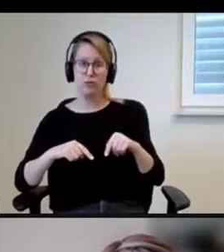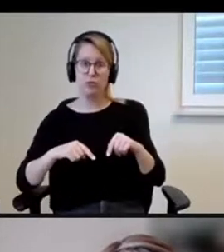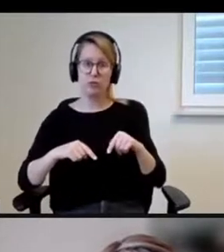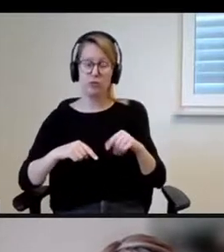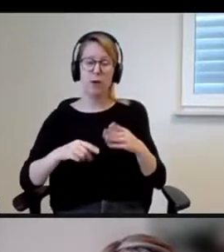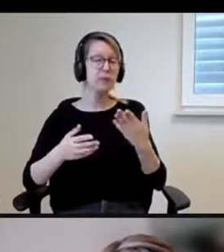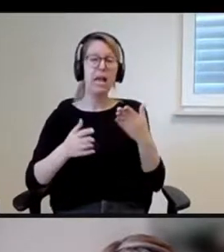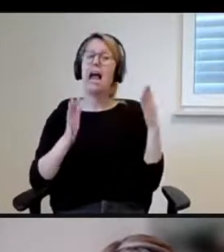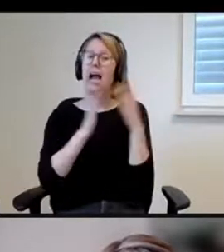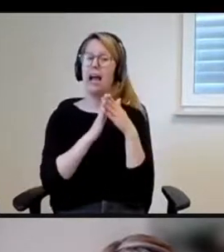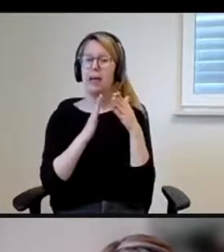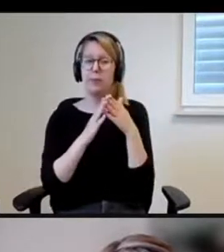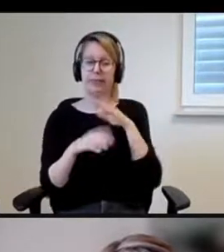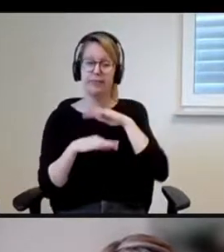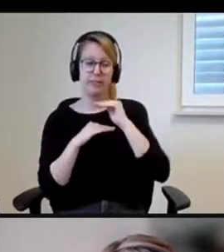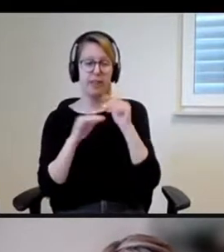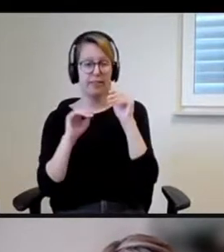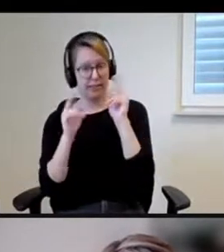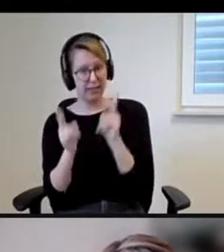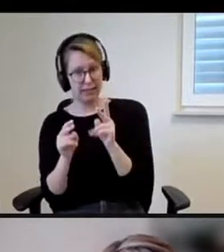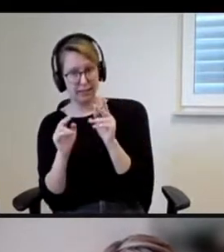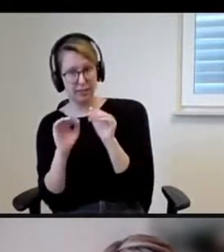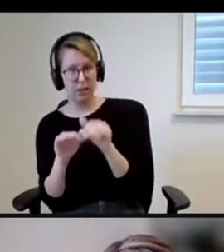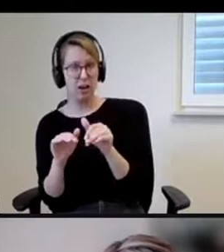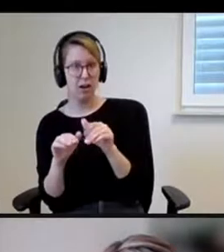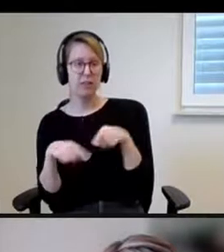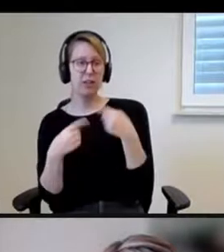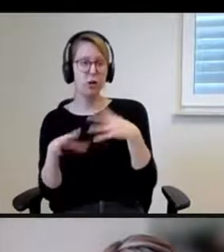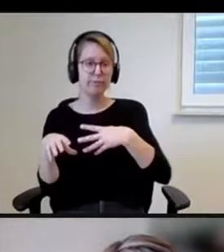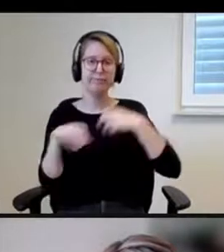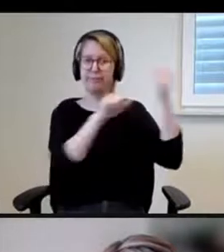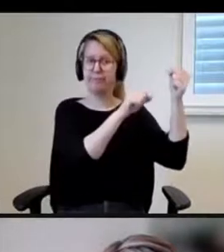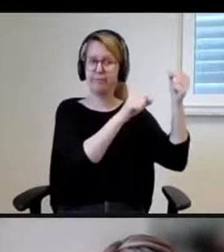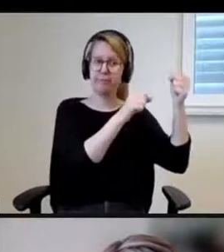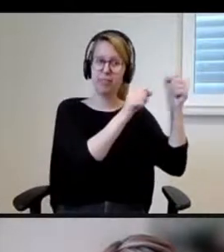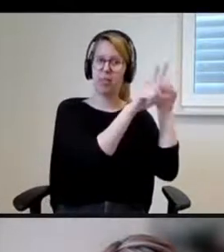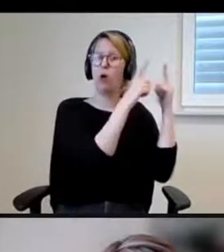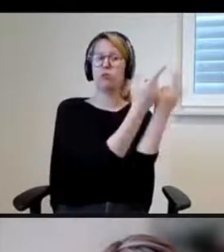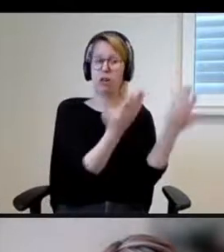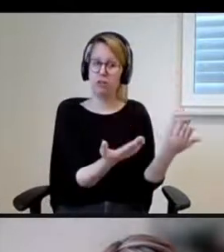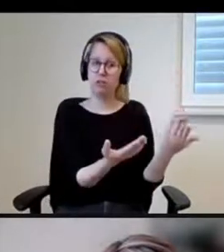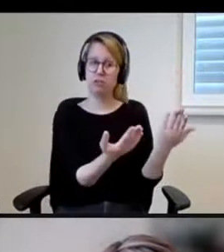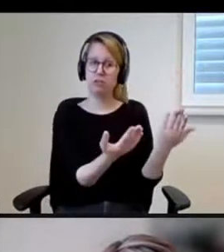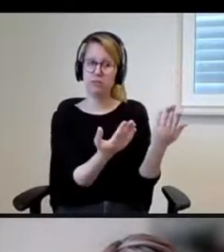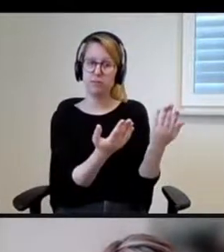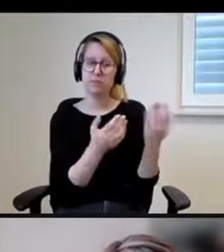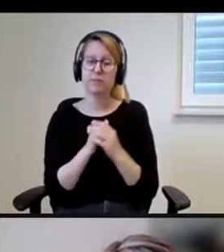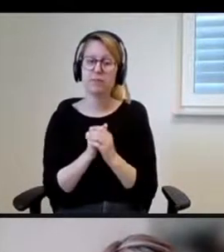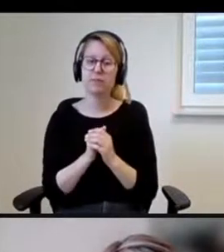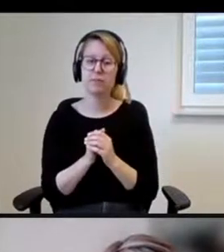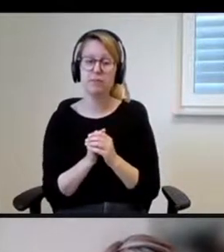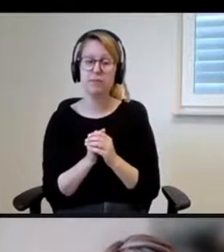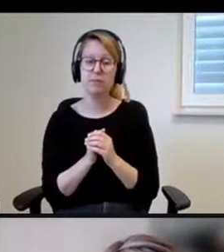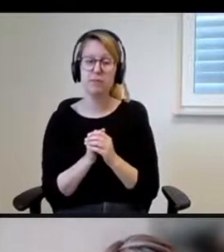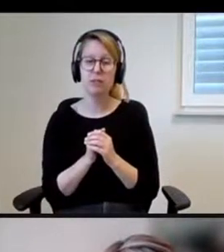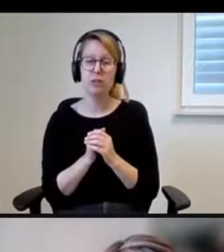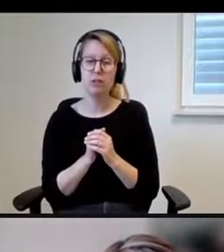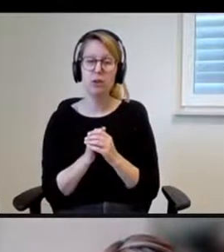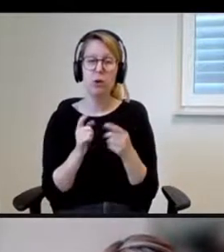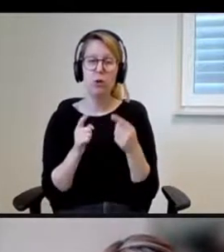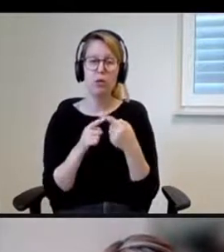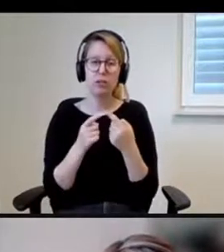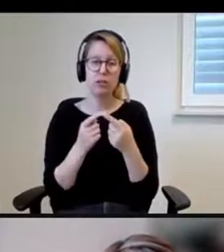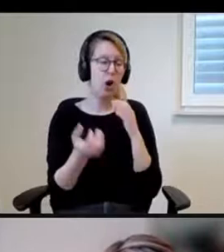auch können zu einem großen Teil matieren, wollen und da eben auch automatisch